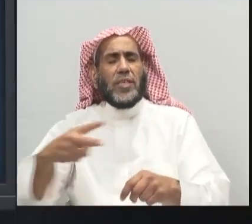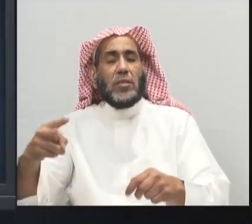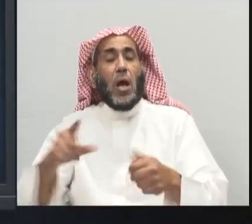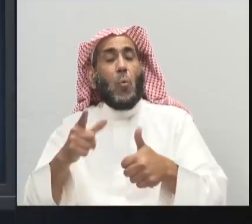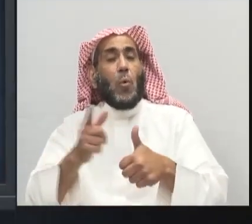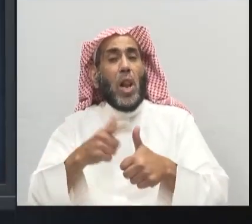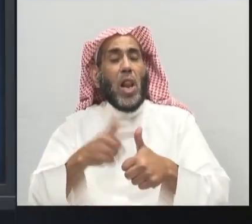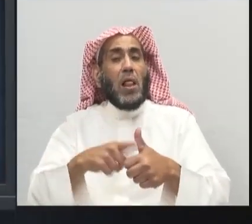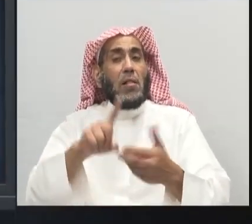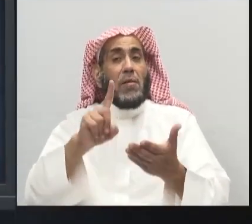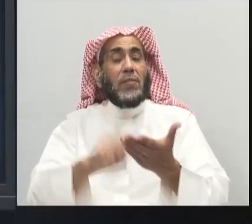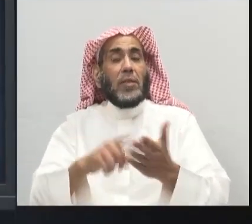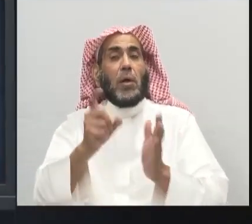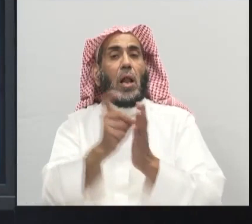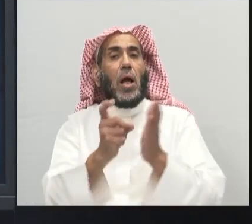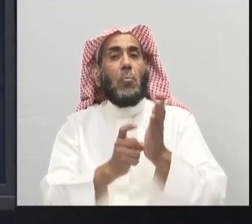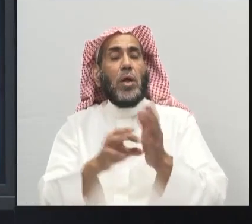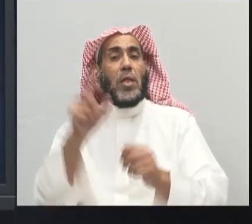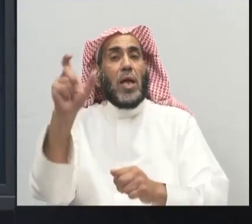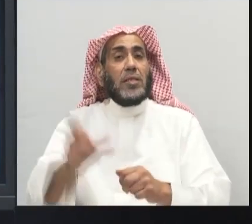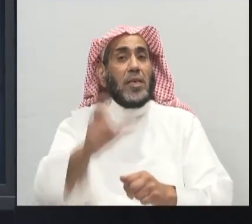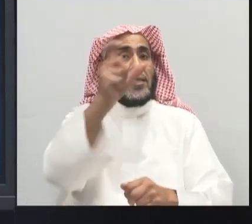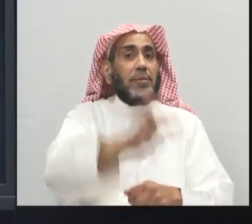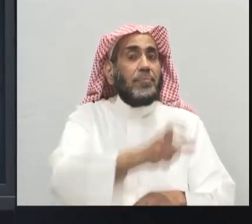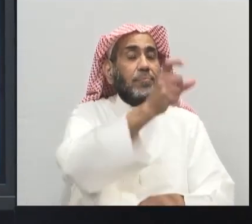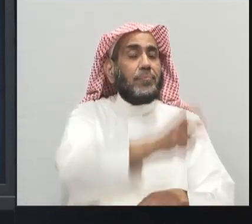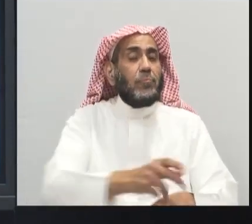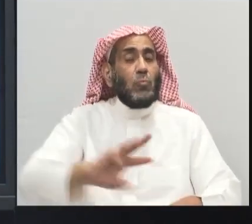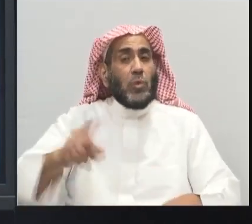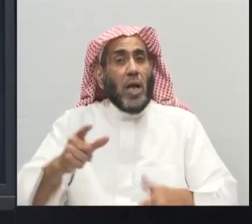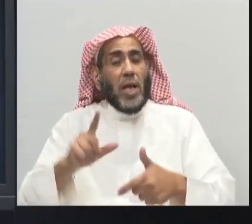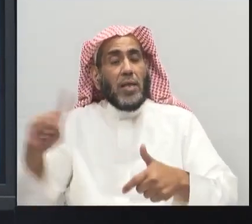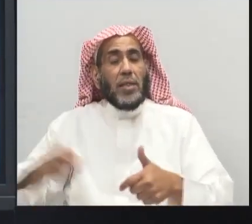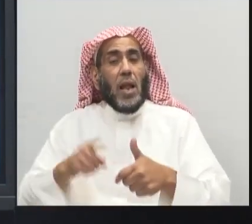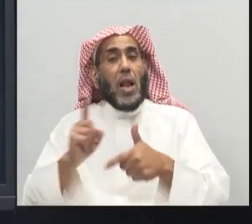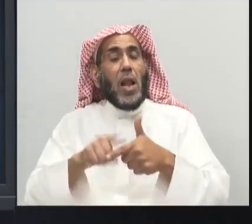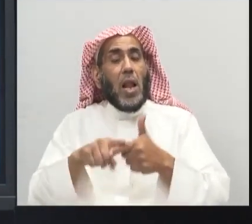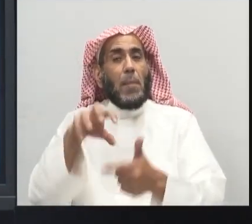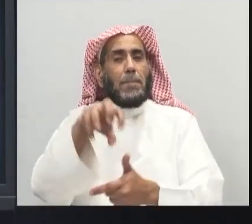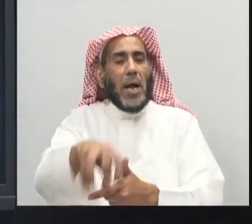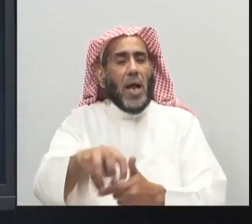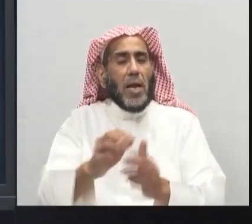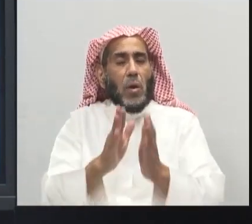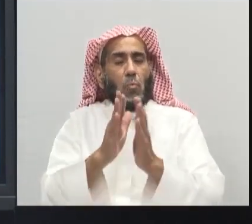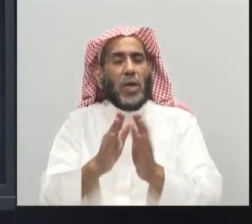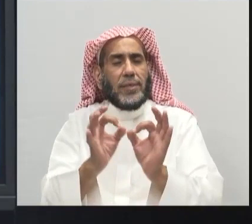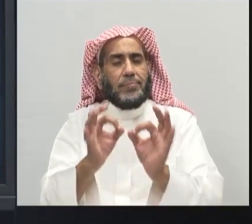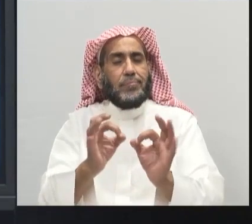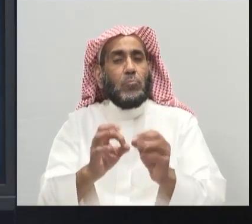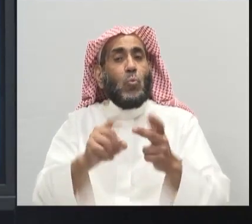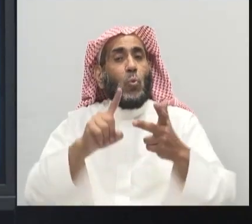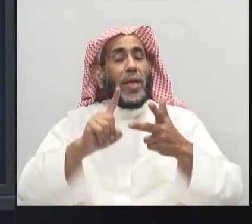اولا في تطبيق القانون من حيث الاشخاص وايضا من حيث المكان المحدد الذي قد حدد